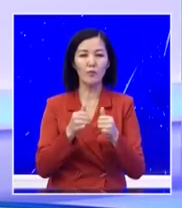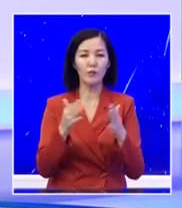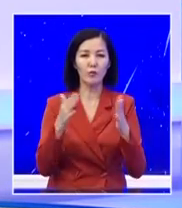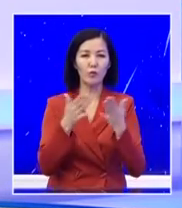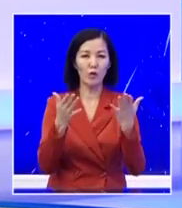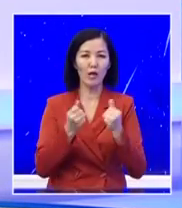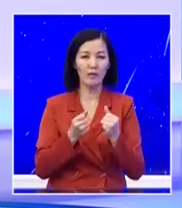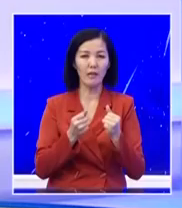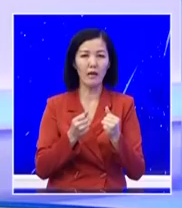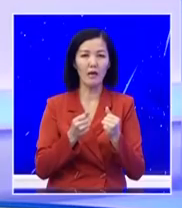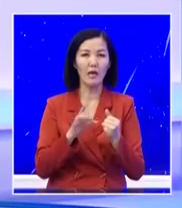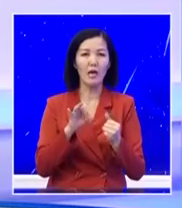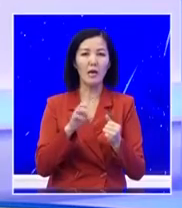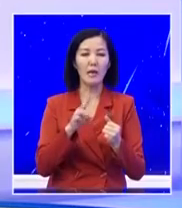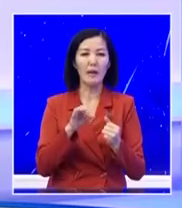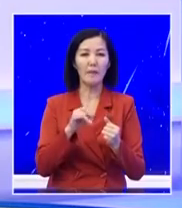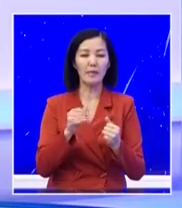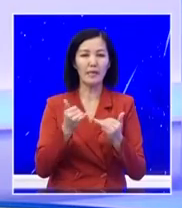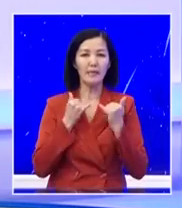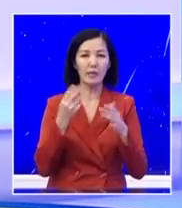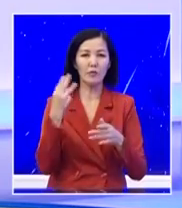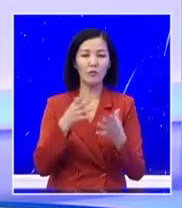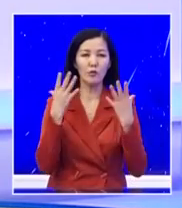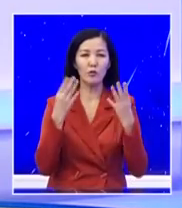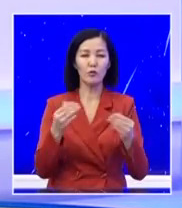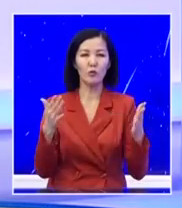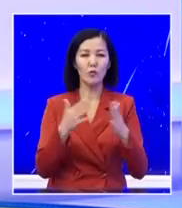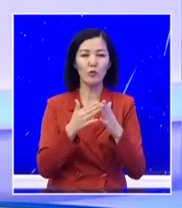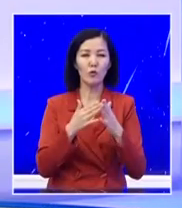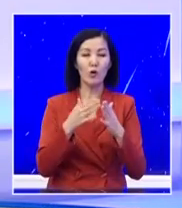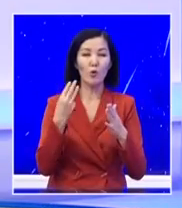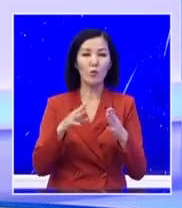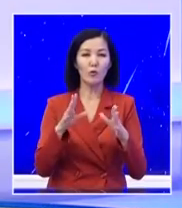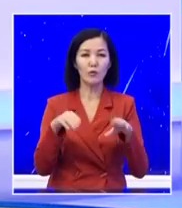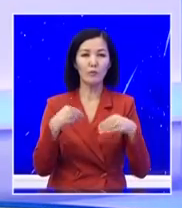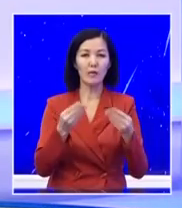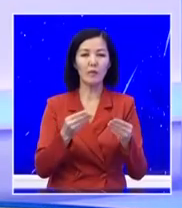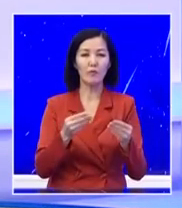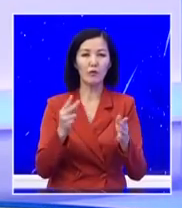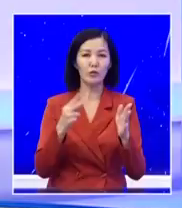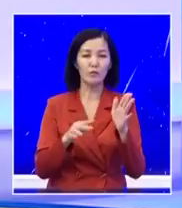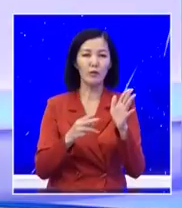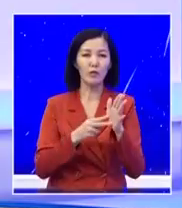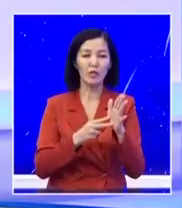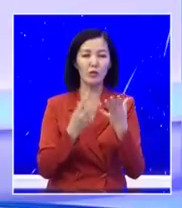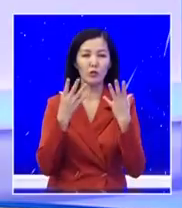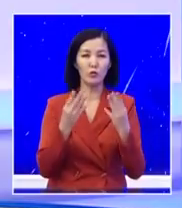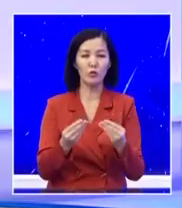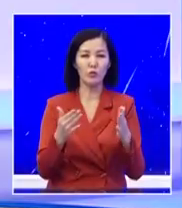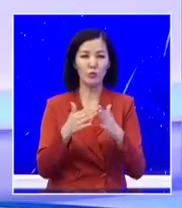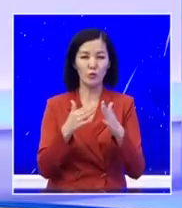кенелді. Бұл қордың Рамазан айындағы 30 күнде 30 баспана акциясы аясында табысталып отырған 27-ші үйі.